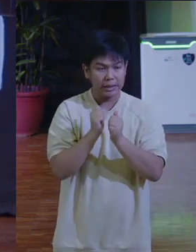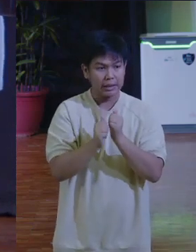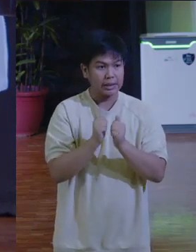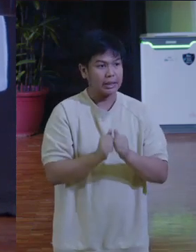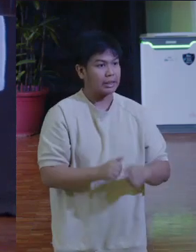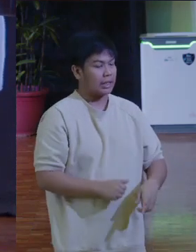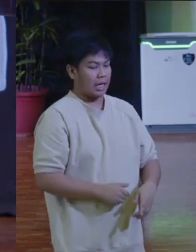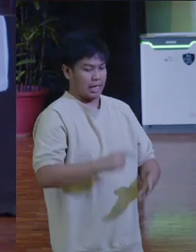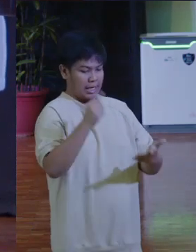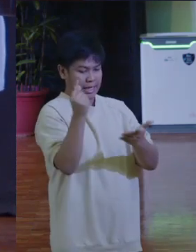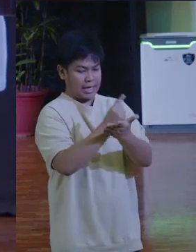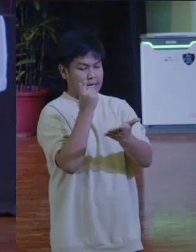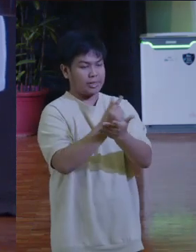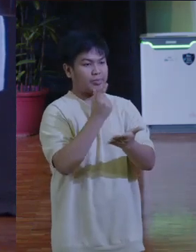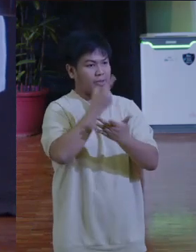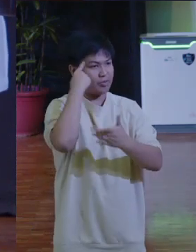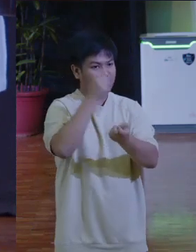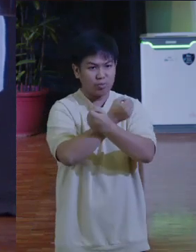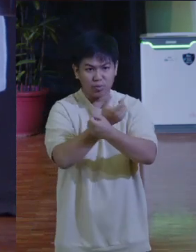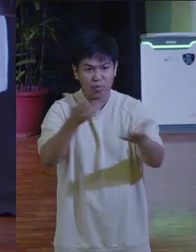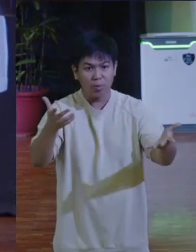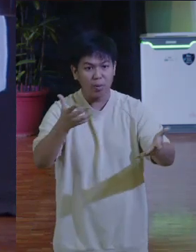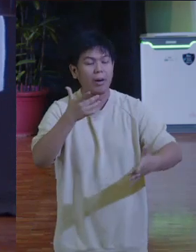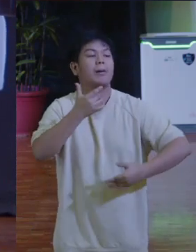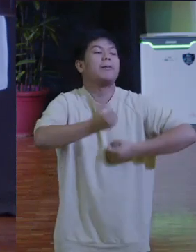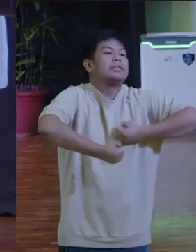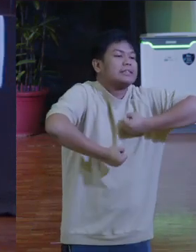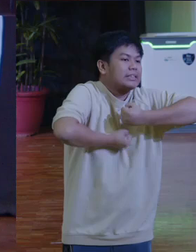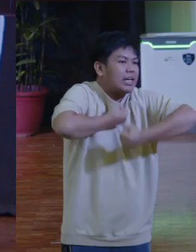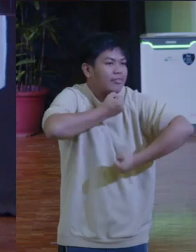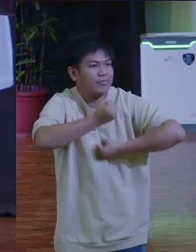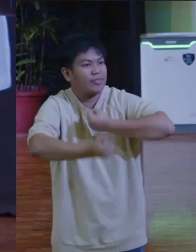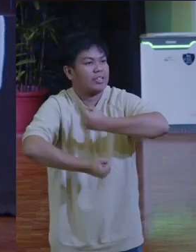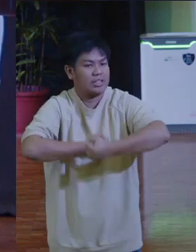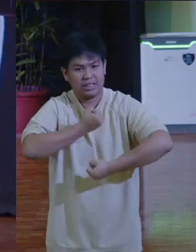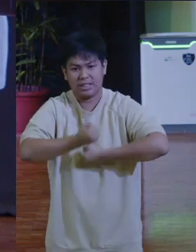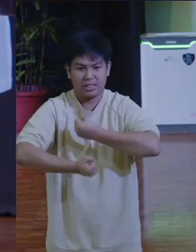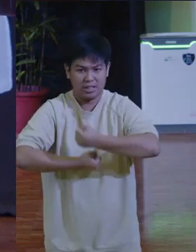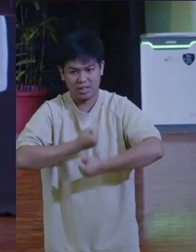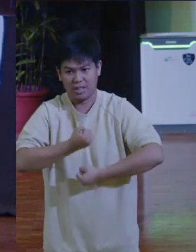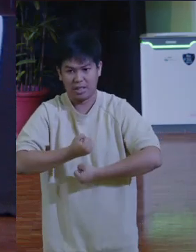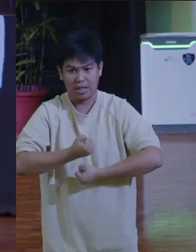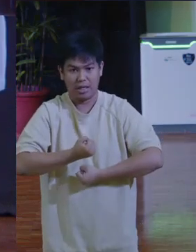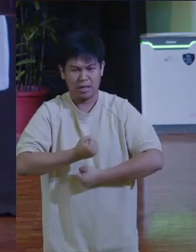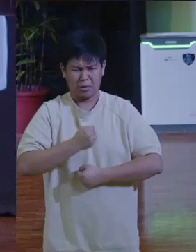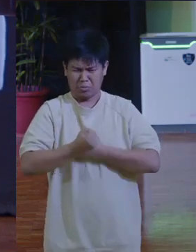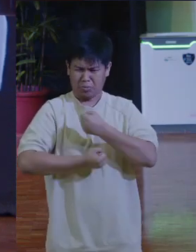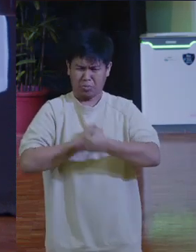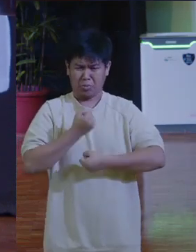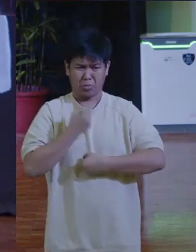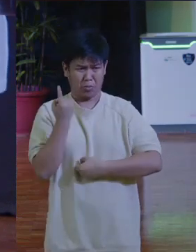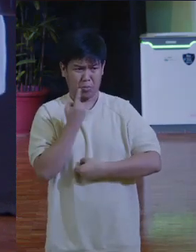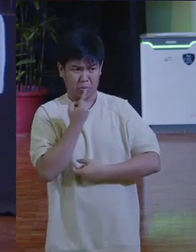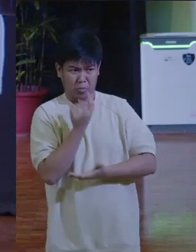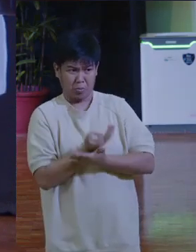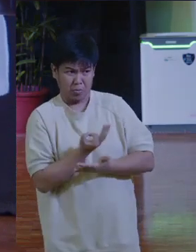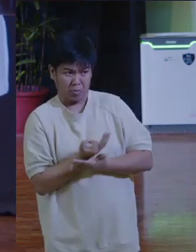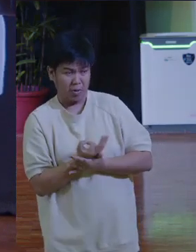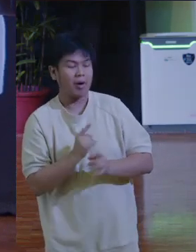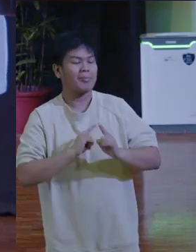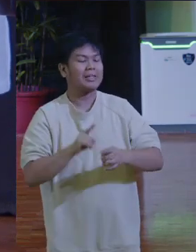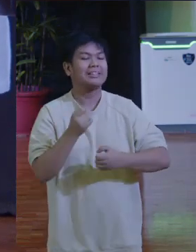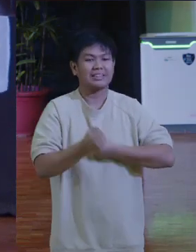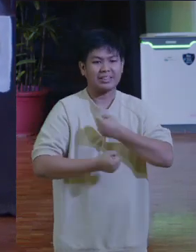ng mabuting balita para sa mga nahihirapan. Yung nahihirapan, not necessarily economically